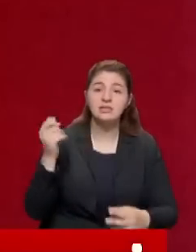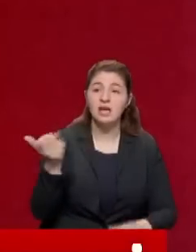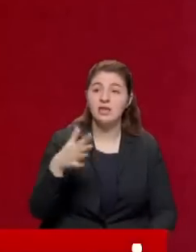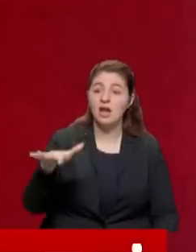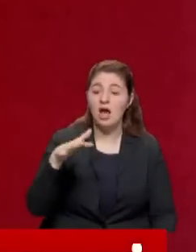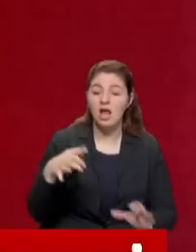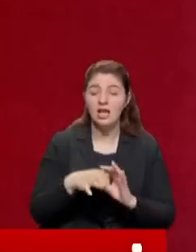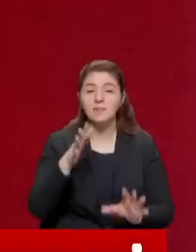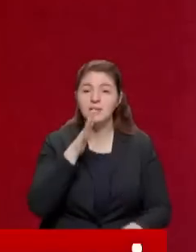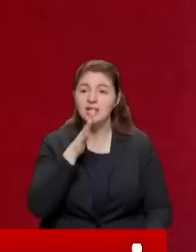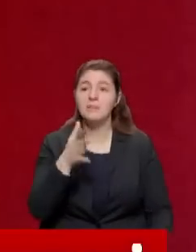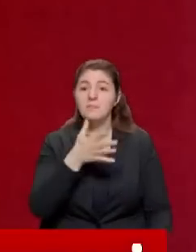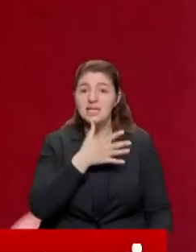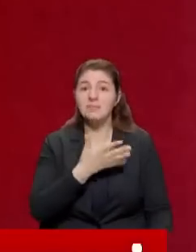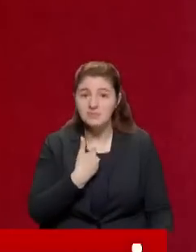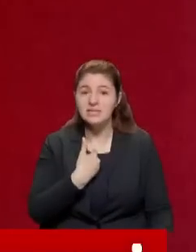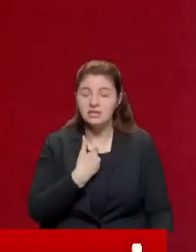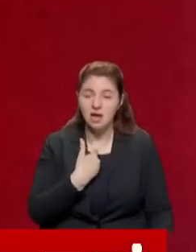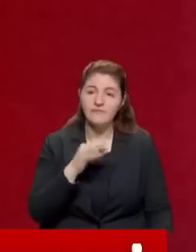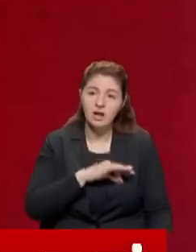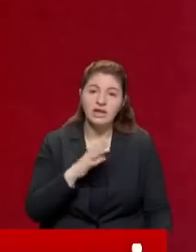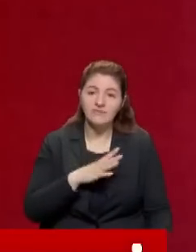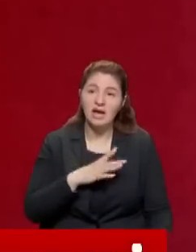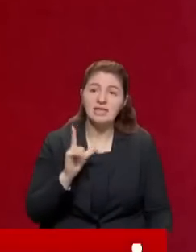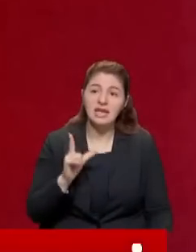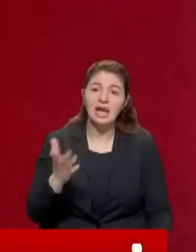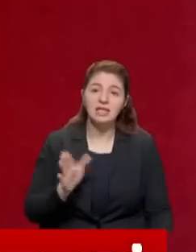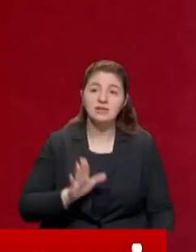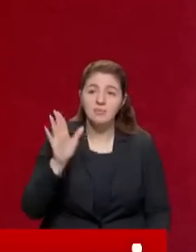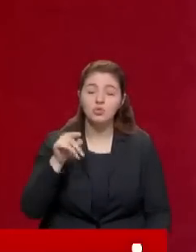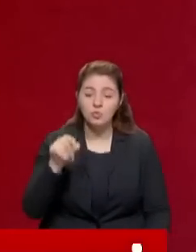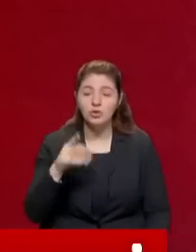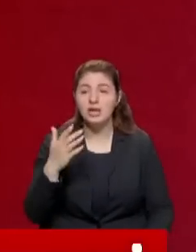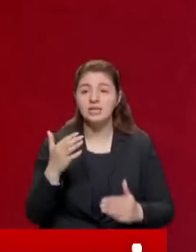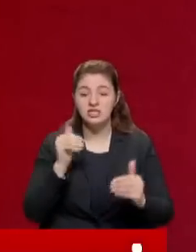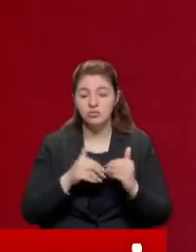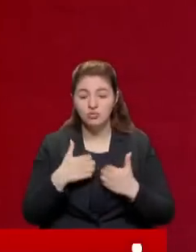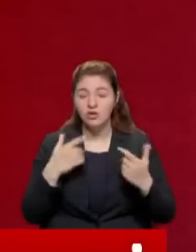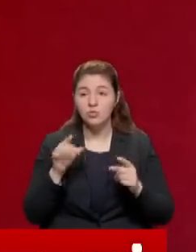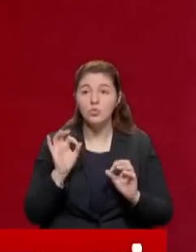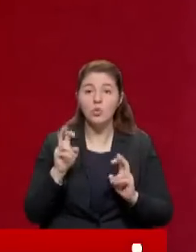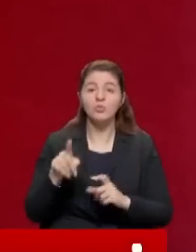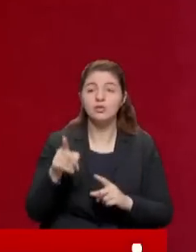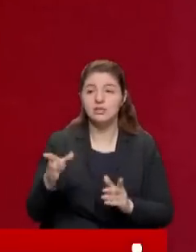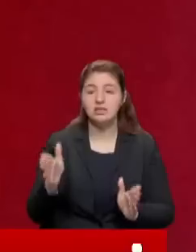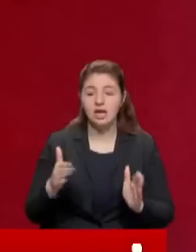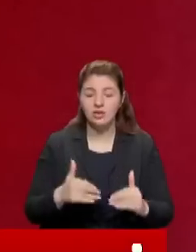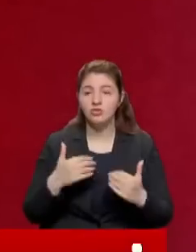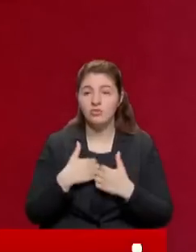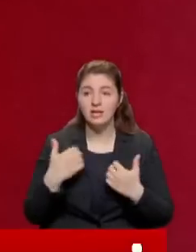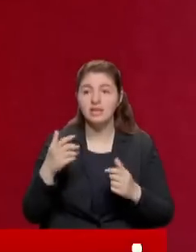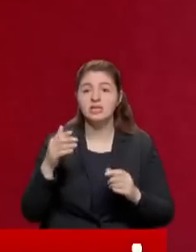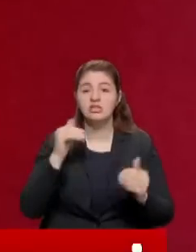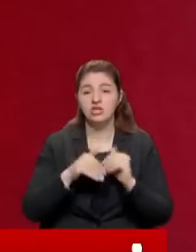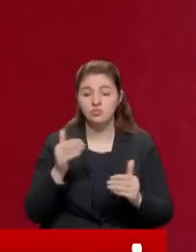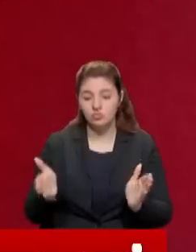dair verileri bilmemizde yarar var, gerekli. Demokrasi de bu. Seçim güvenliği meselesi de bu. Şimdi sen de sandık güvenliği, seçim